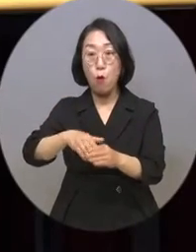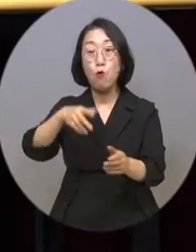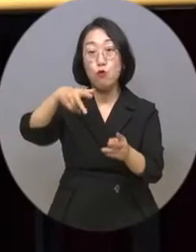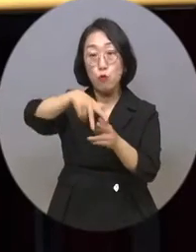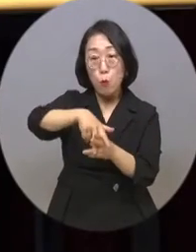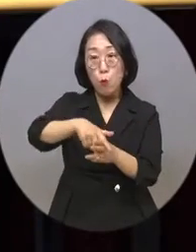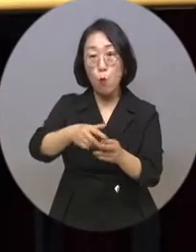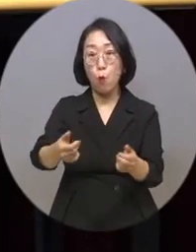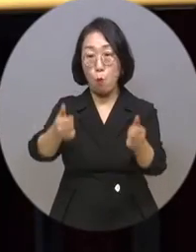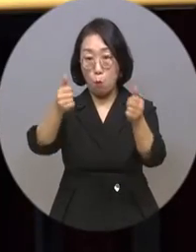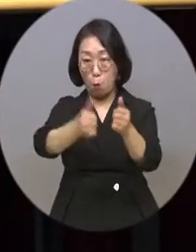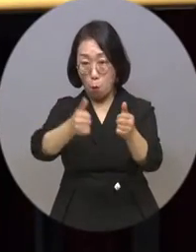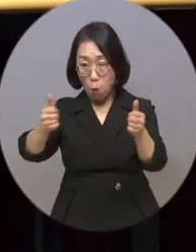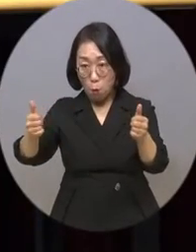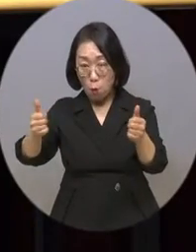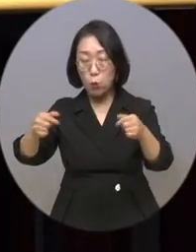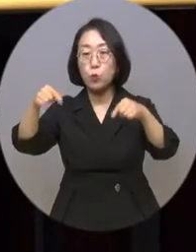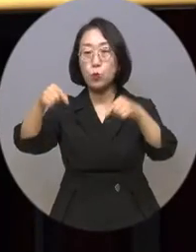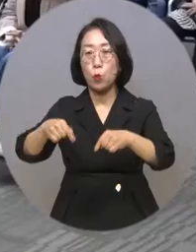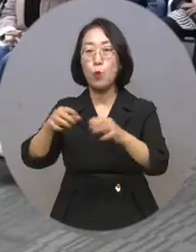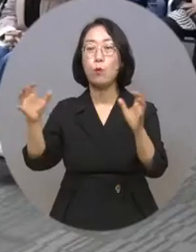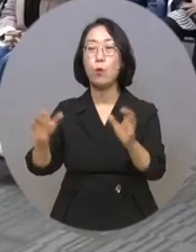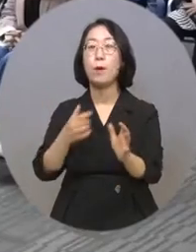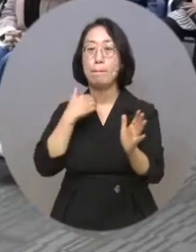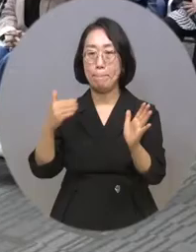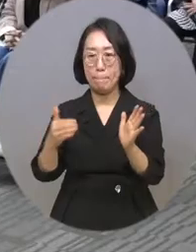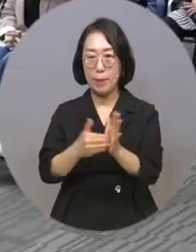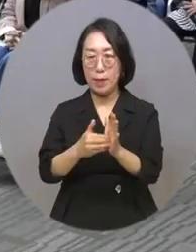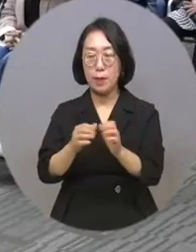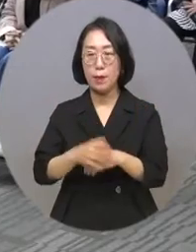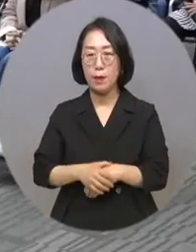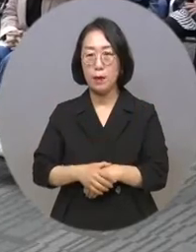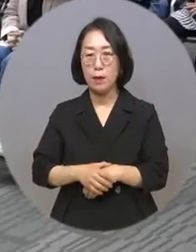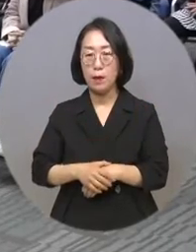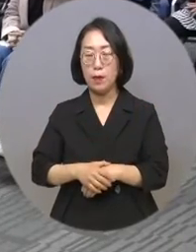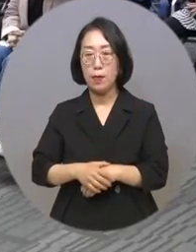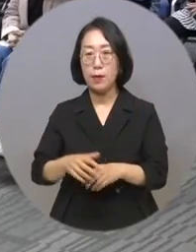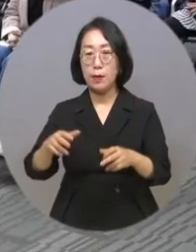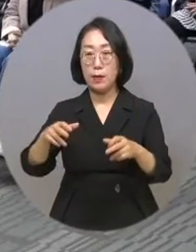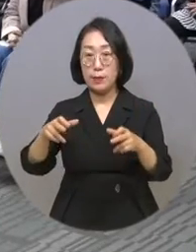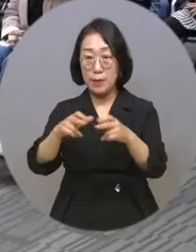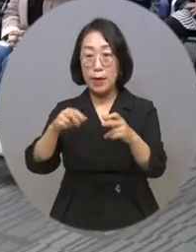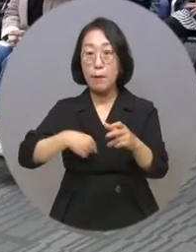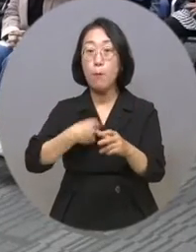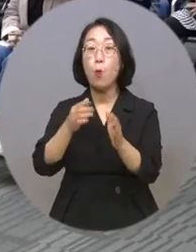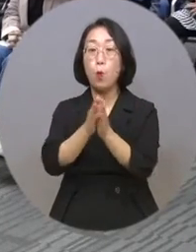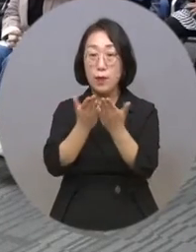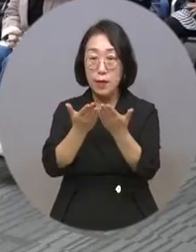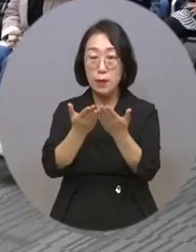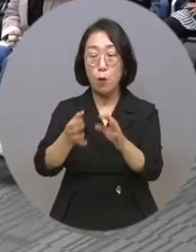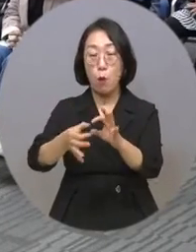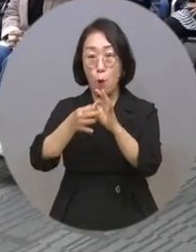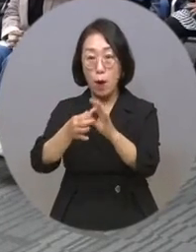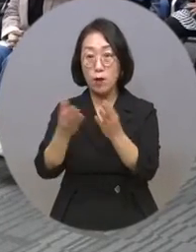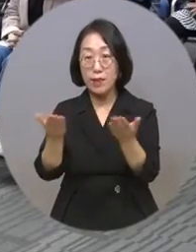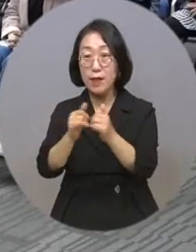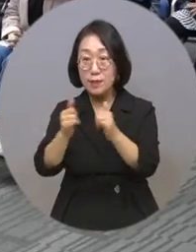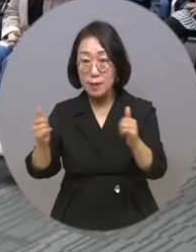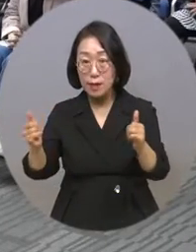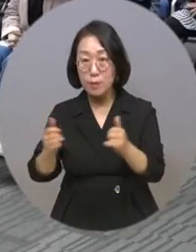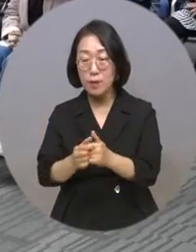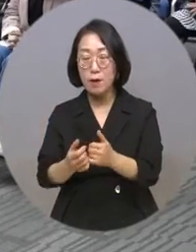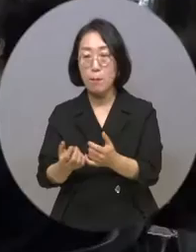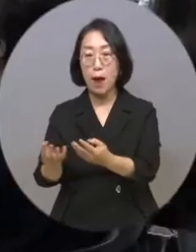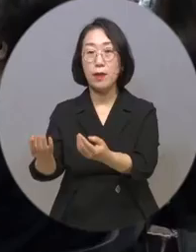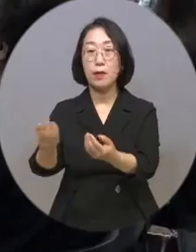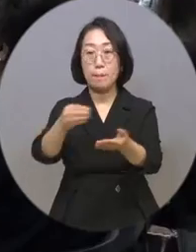정책에 관한 토론회를 가졌습니다. 장애인 당사자, 관련 기관 담당자 등 많은 시민이